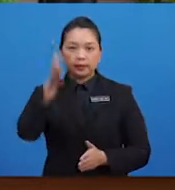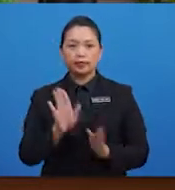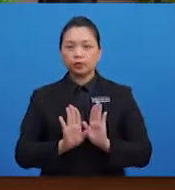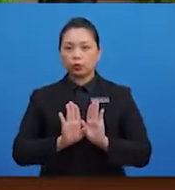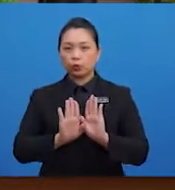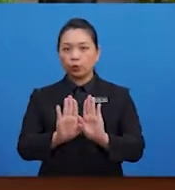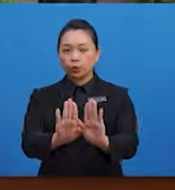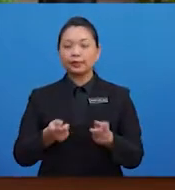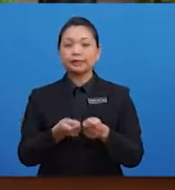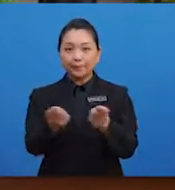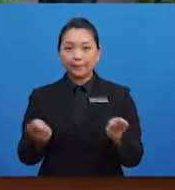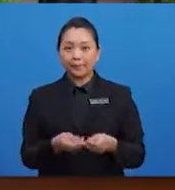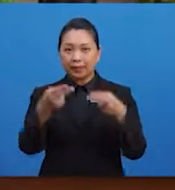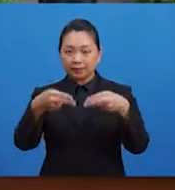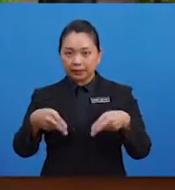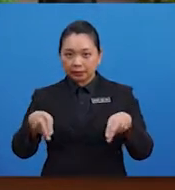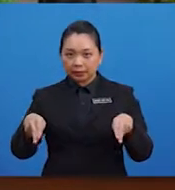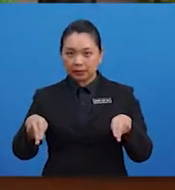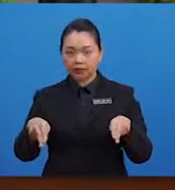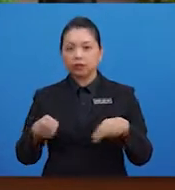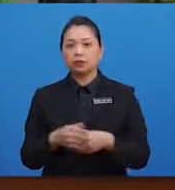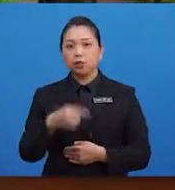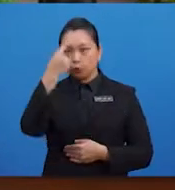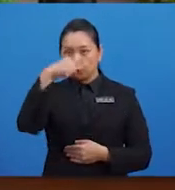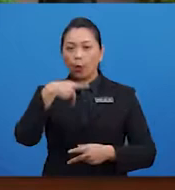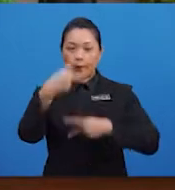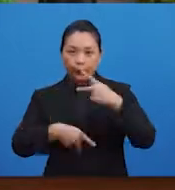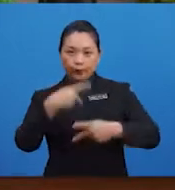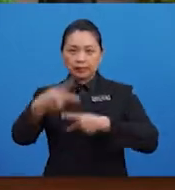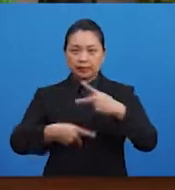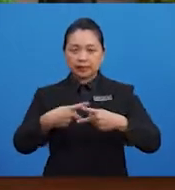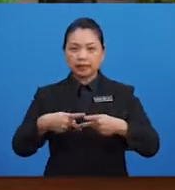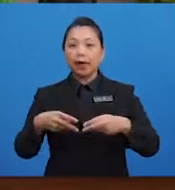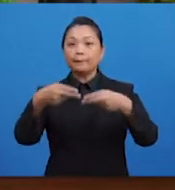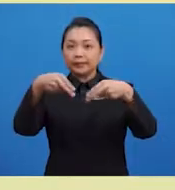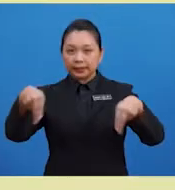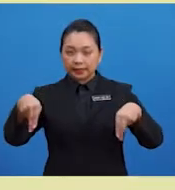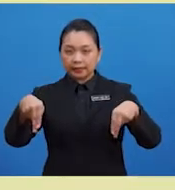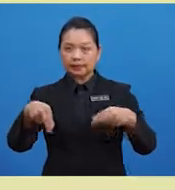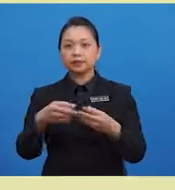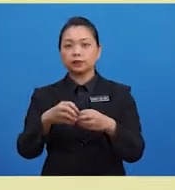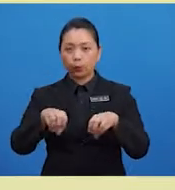tempat tetasan iaitu hatcher untuk proses penetasan telur ayam.